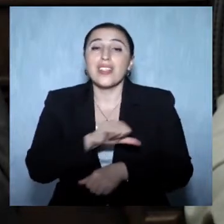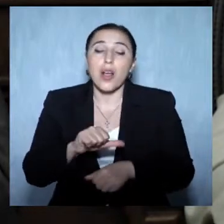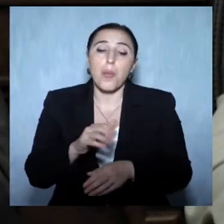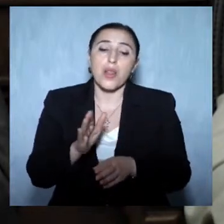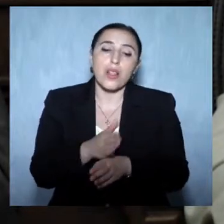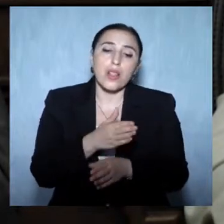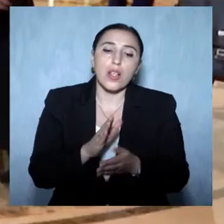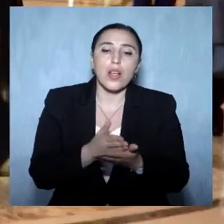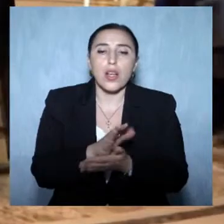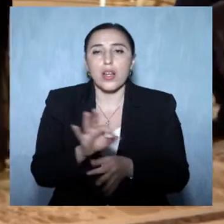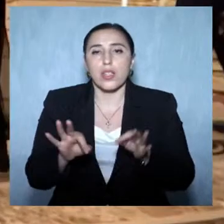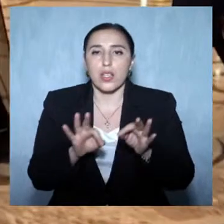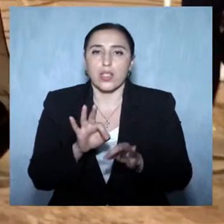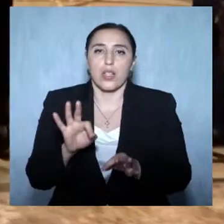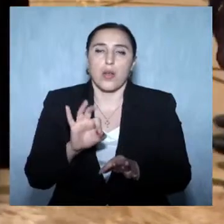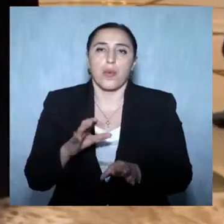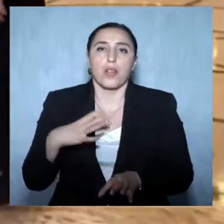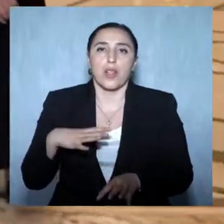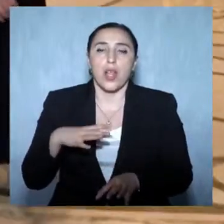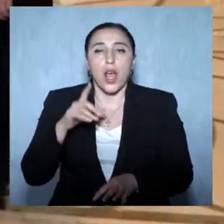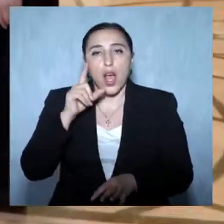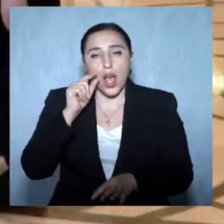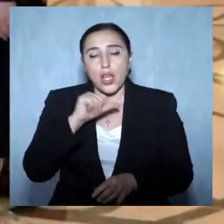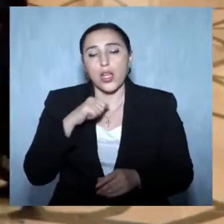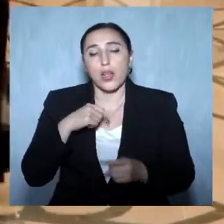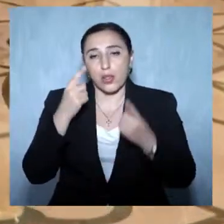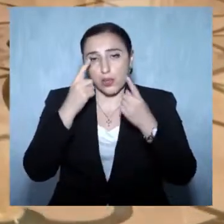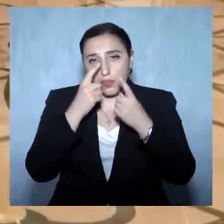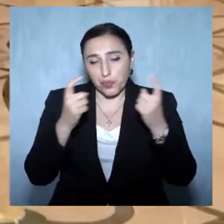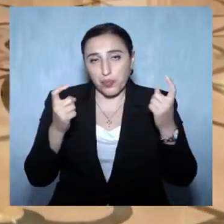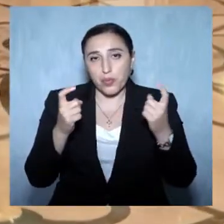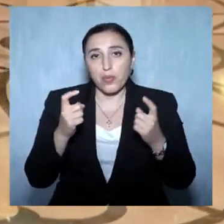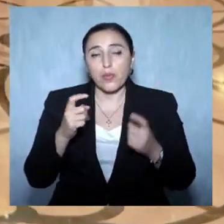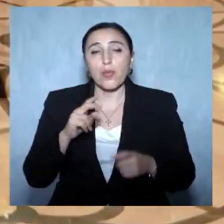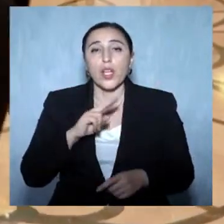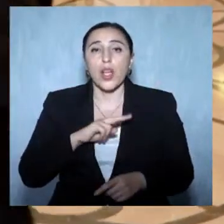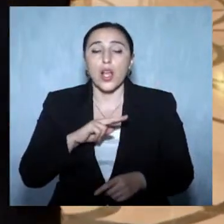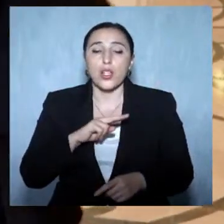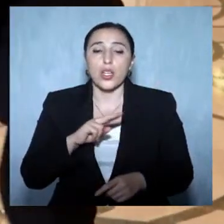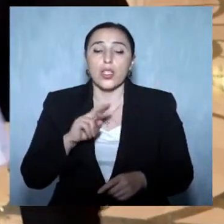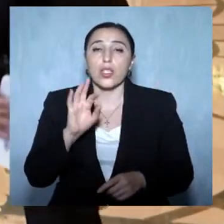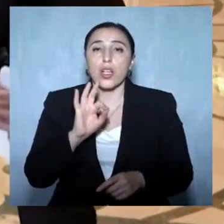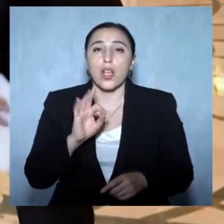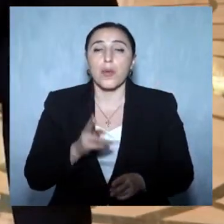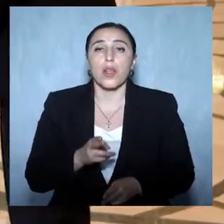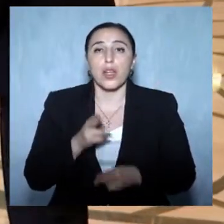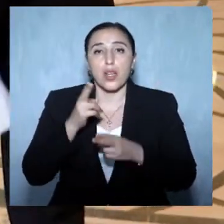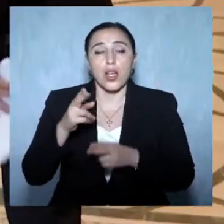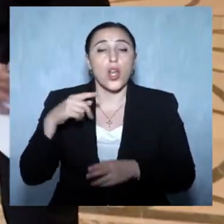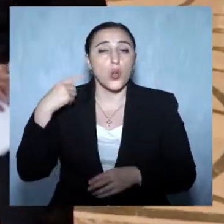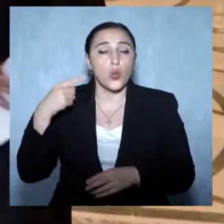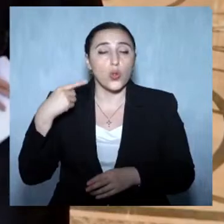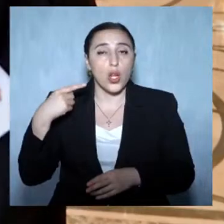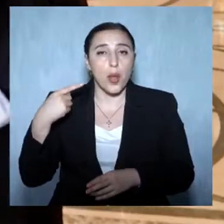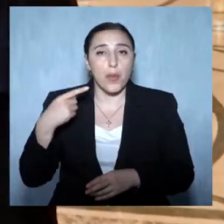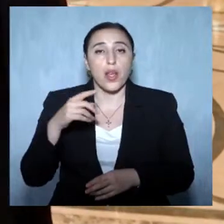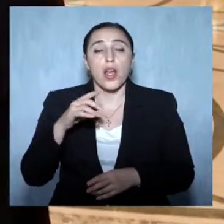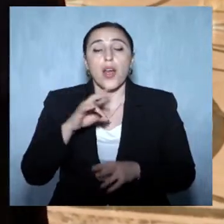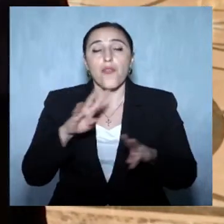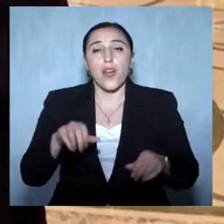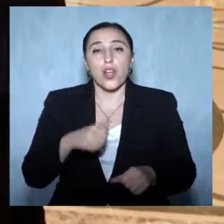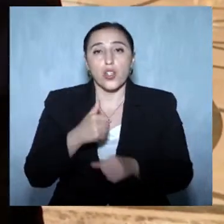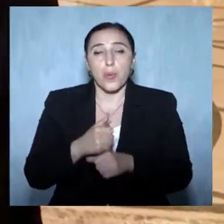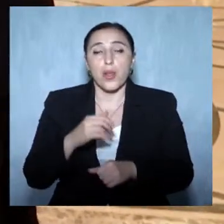լիմիտասի տարանչող խնդիները։ Այսօր հայկական կողմը հաղորդագրություն տարածես, թե աշխատանքային այցով դու շամբե ունգտնվող Վարջապետ նիկոլ